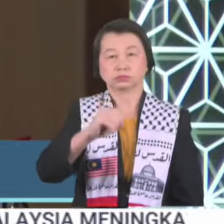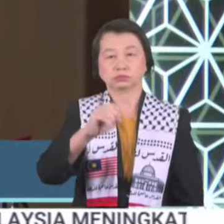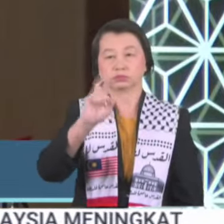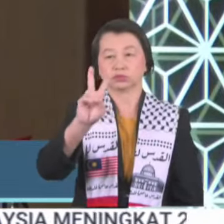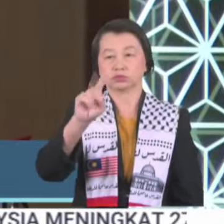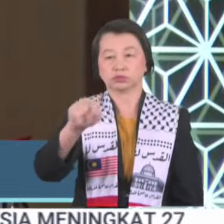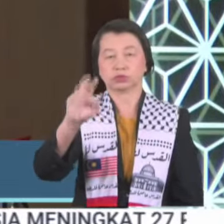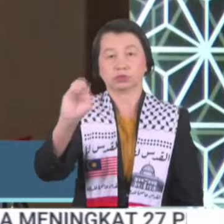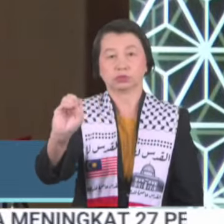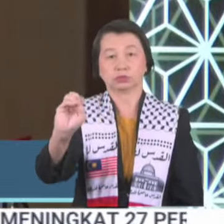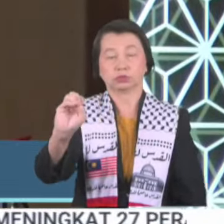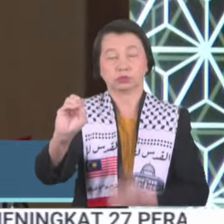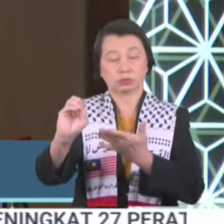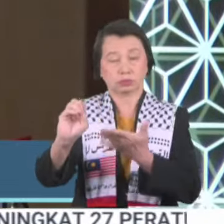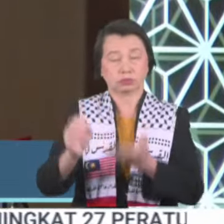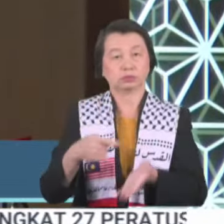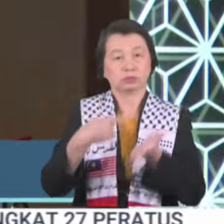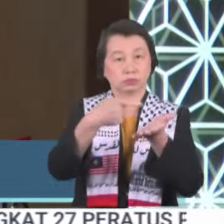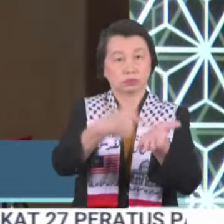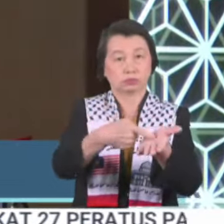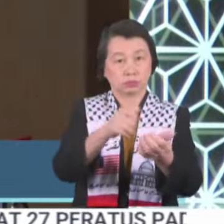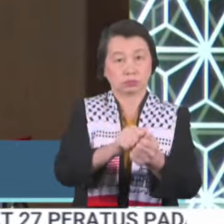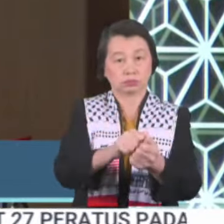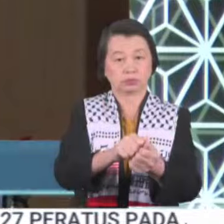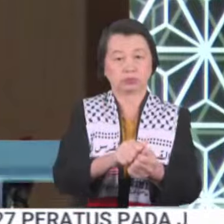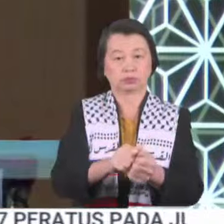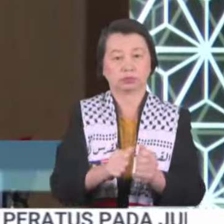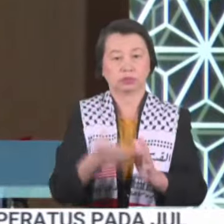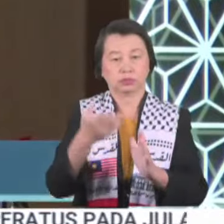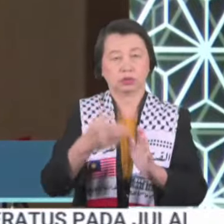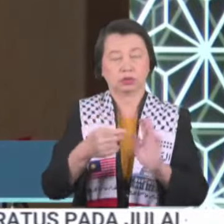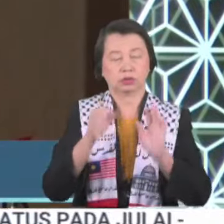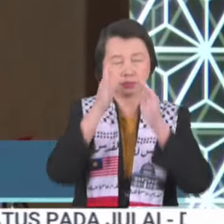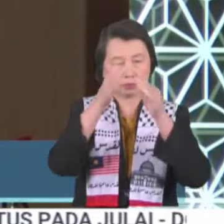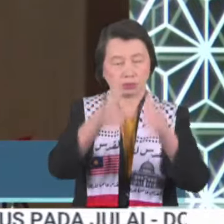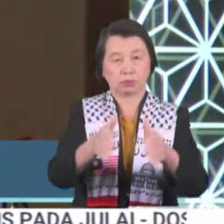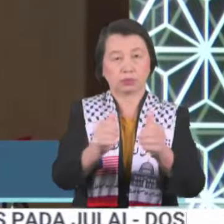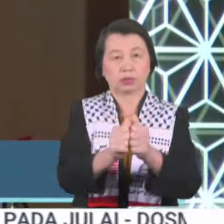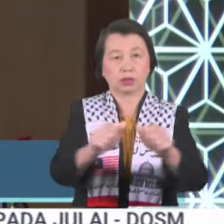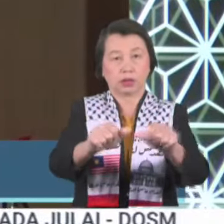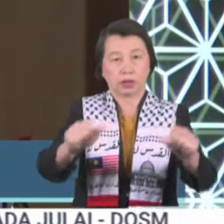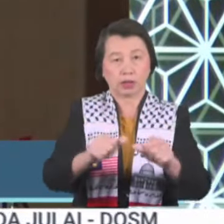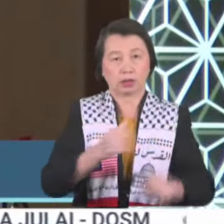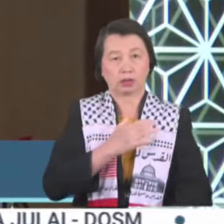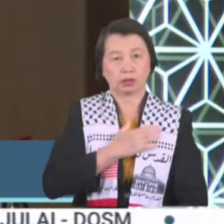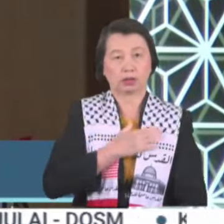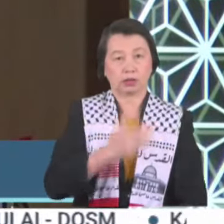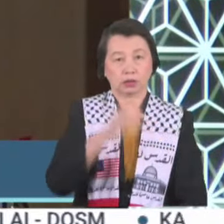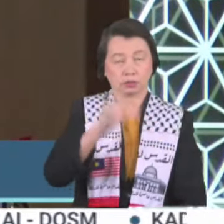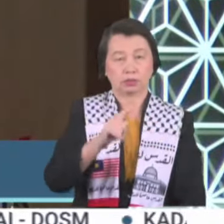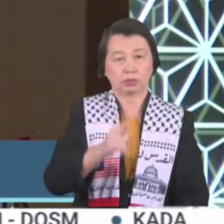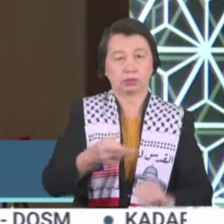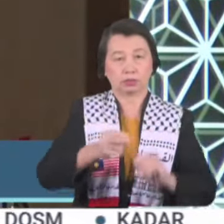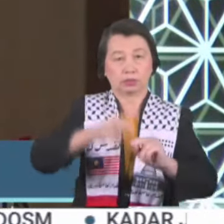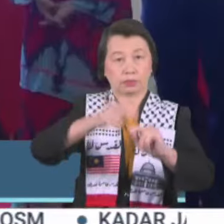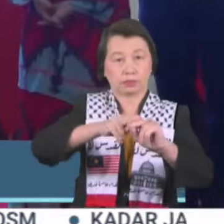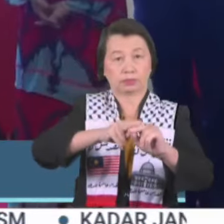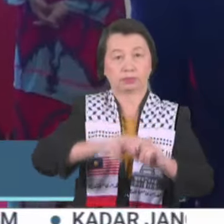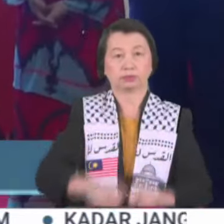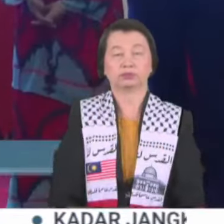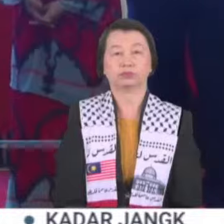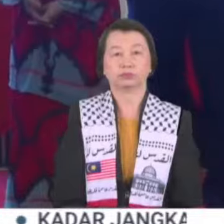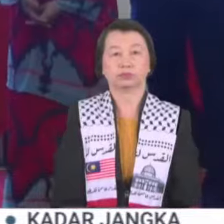2.0 provide us with a path, highlighting the areas where our efforts must be doubled.